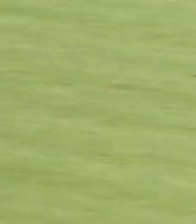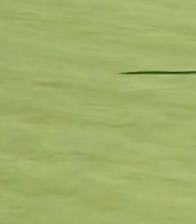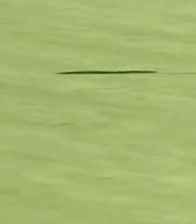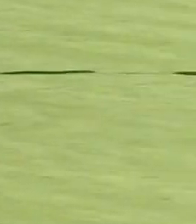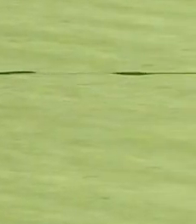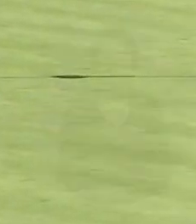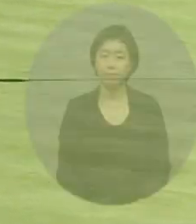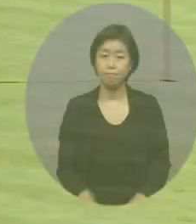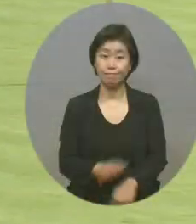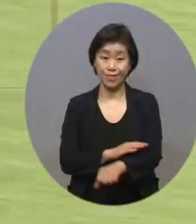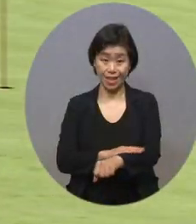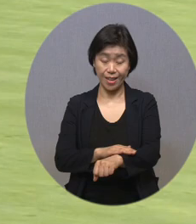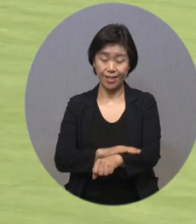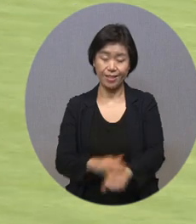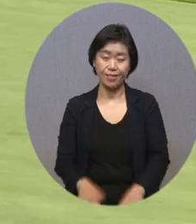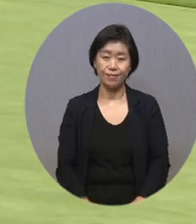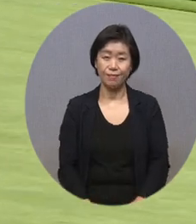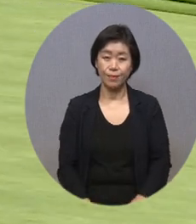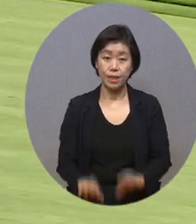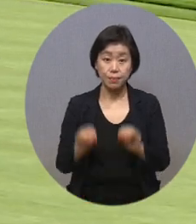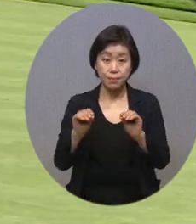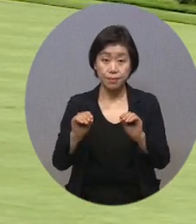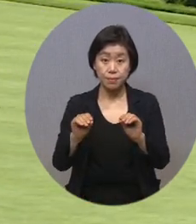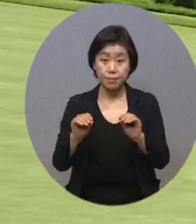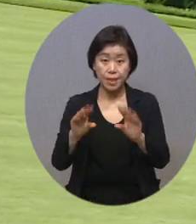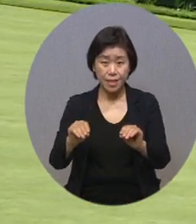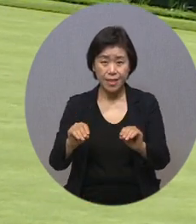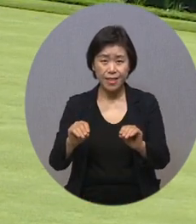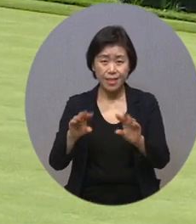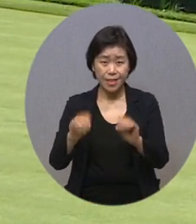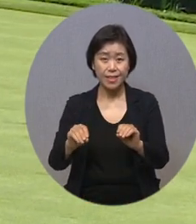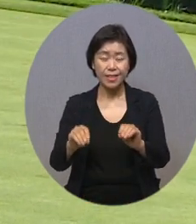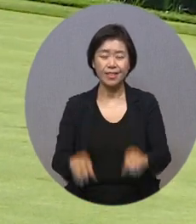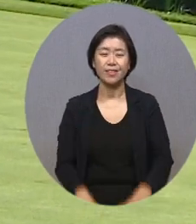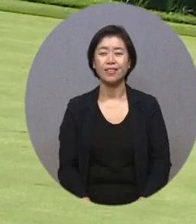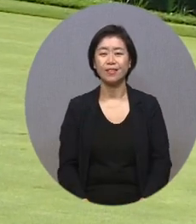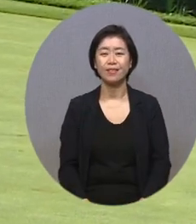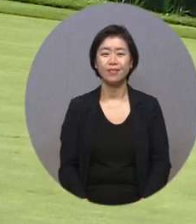오, 나이스! 스탑! 컴온! 스탑!